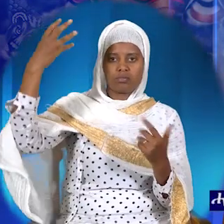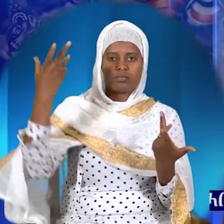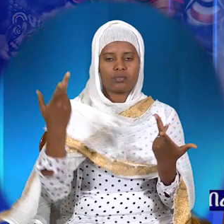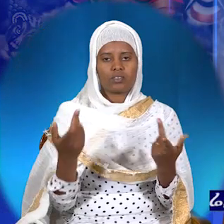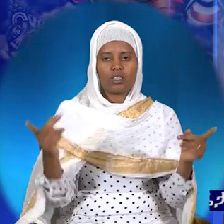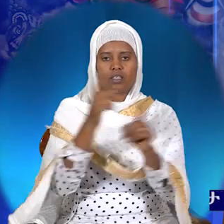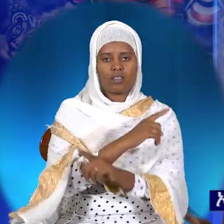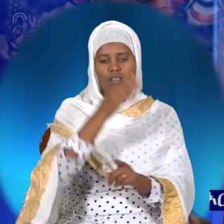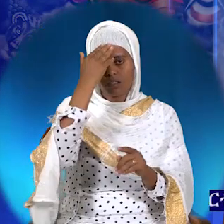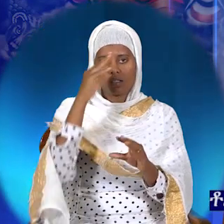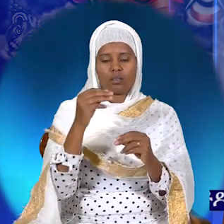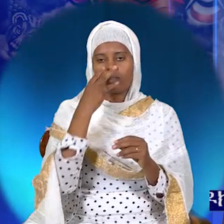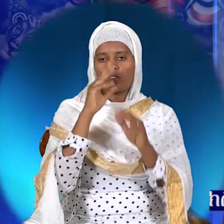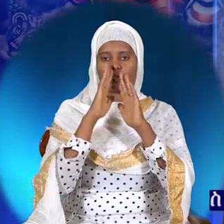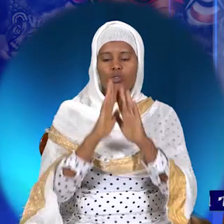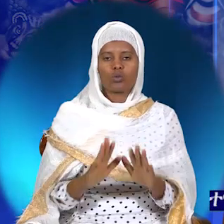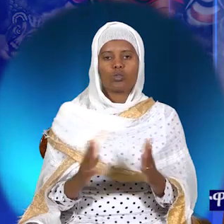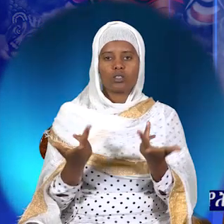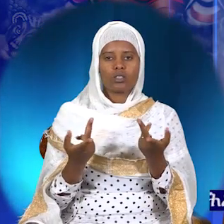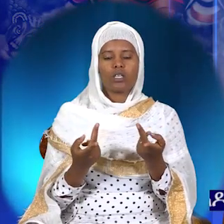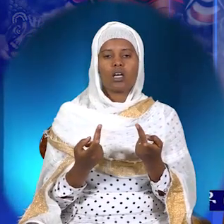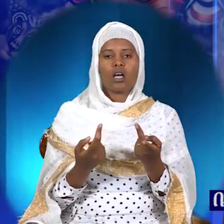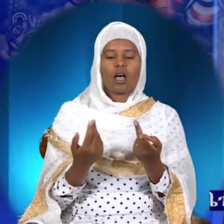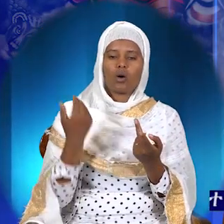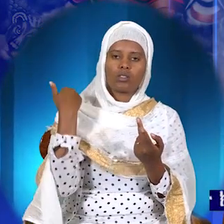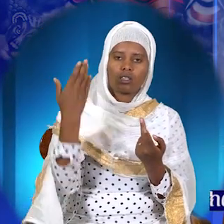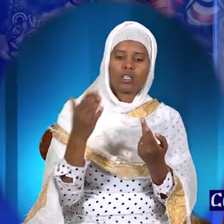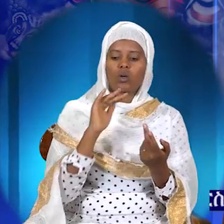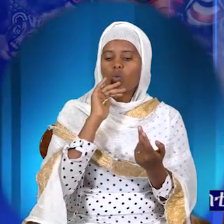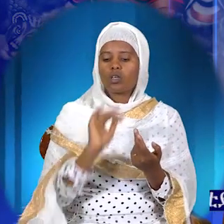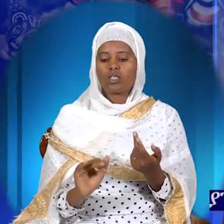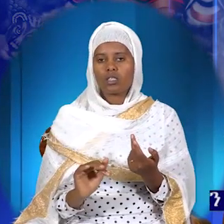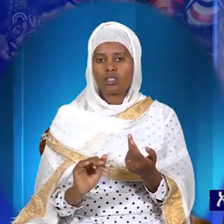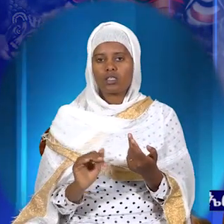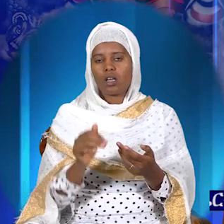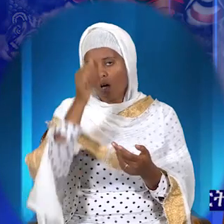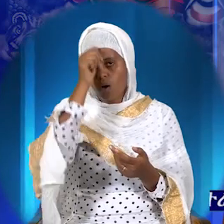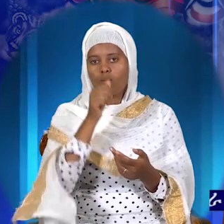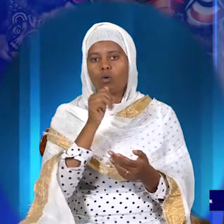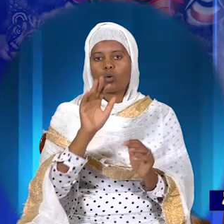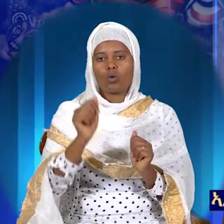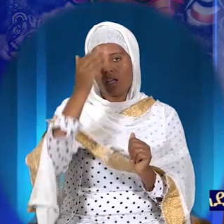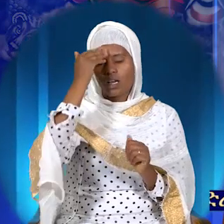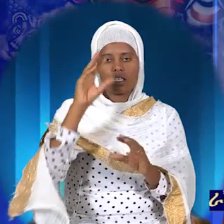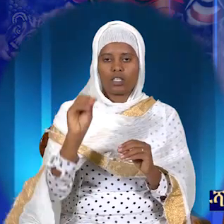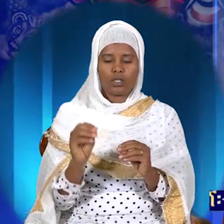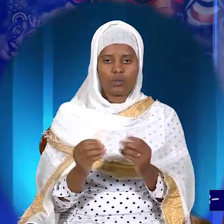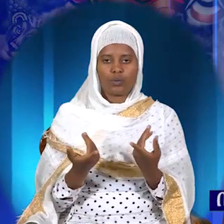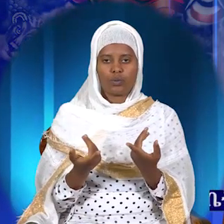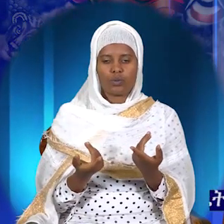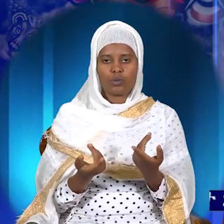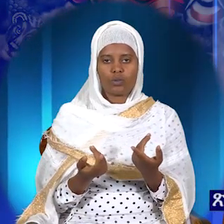ولادي سرازي ناموخان عيلوات أن إيو منفس قدوس دما أسرازي ولادي تولادي ناموخان عيلوات أن إيو